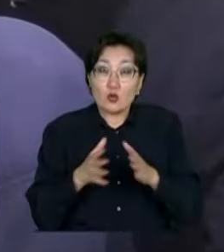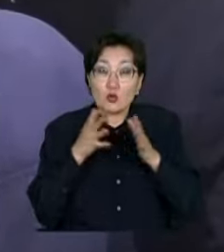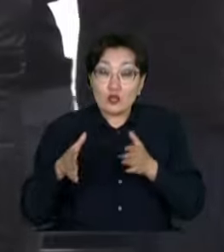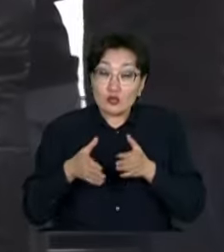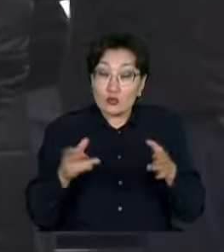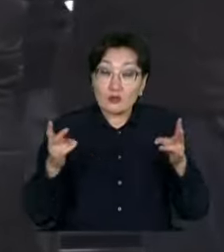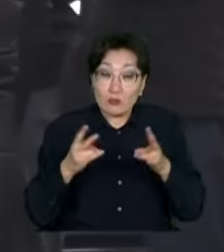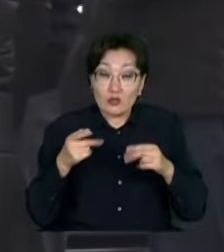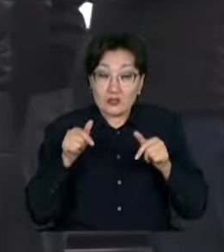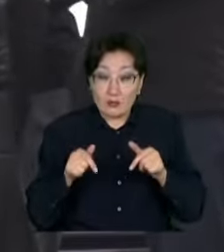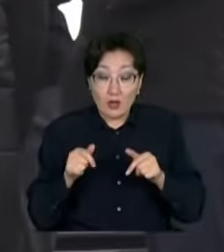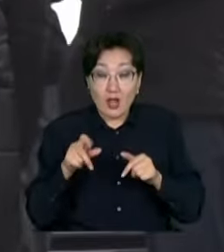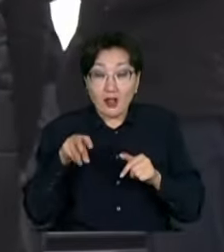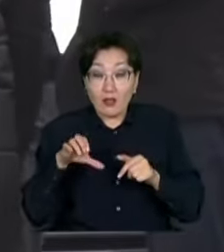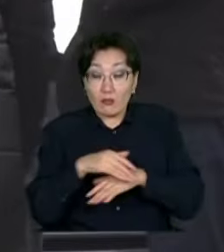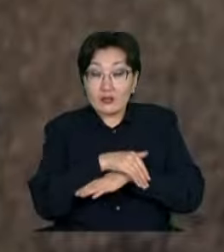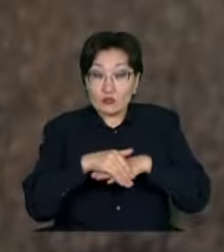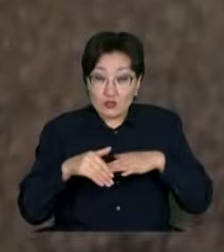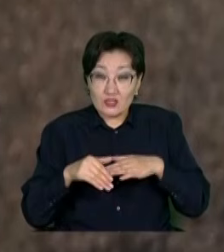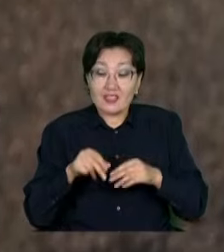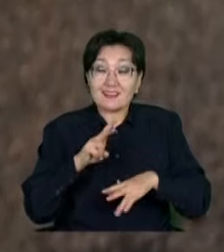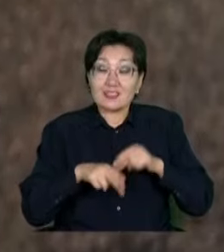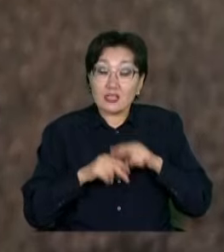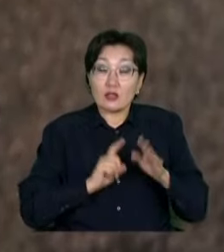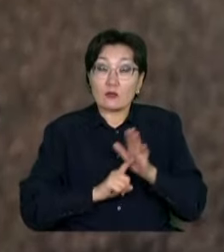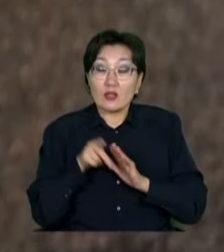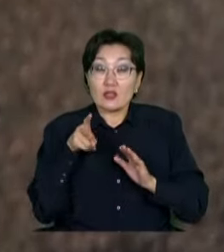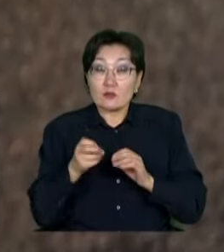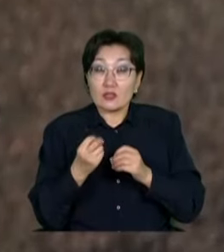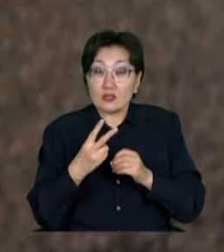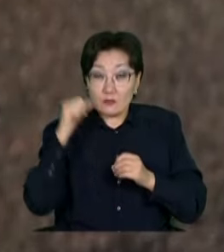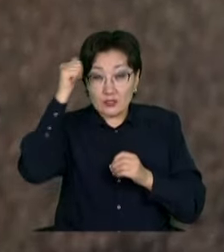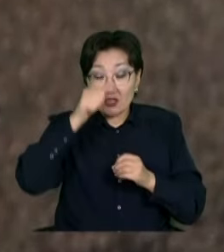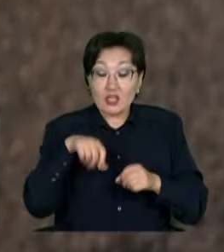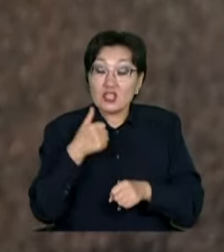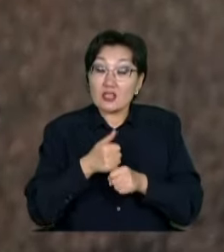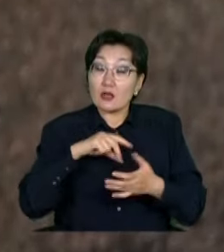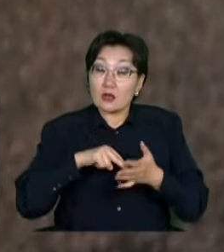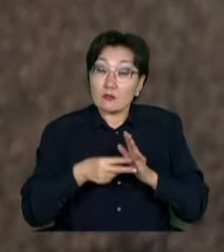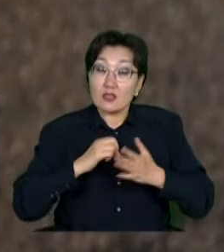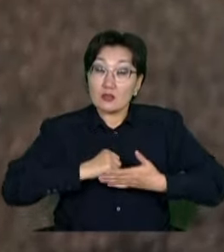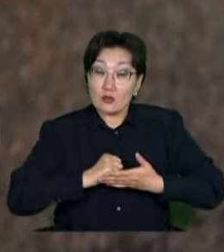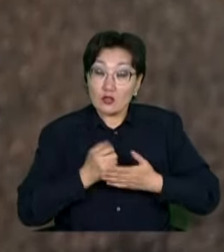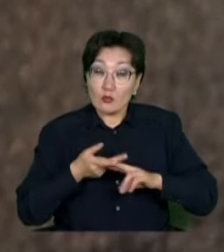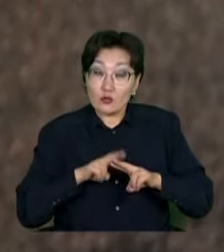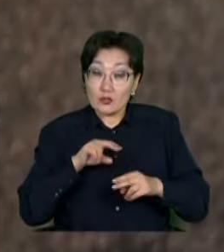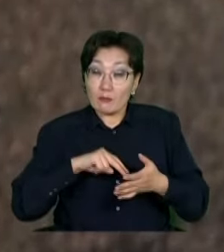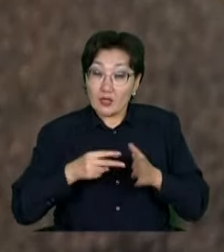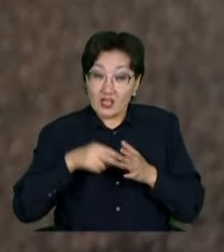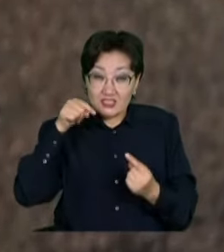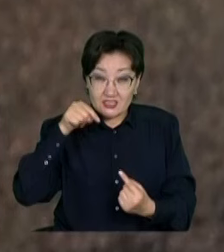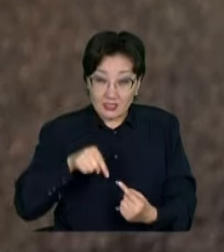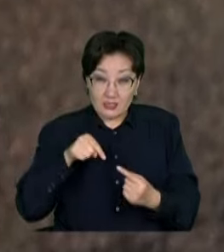айтады. Ол дәл осы Алмас көшесінен түспек. 2012 жылы генплан бізде бекітілген. Ол бойынша бұл жерде осы